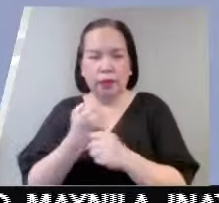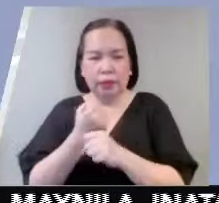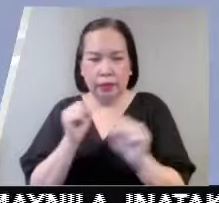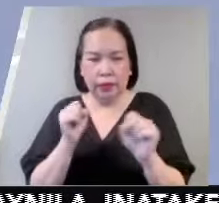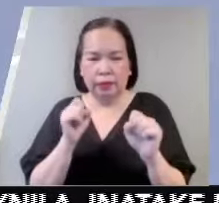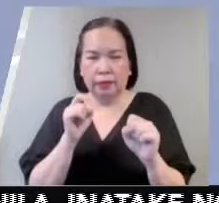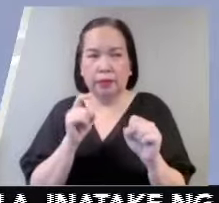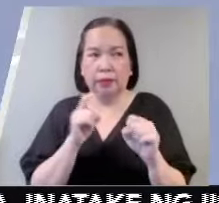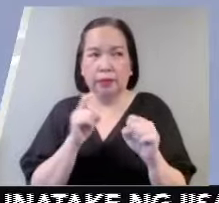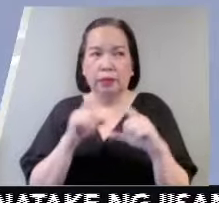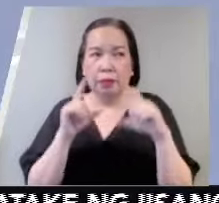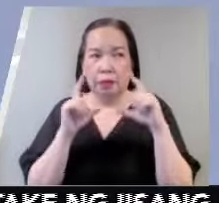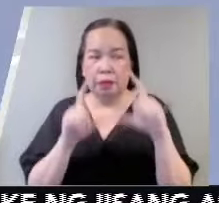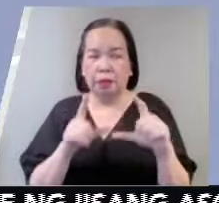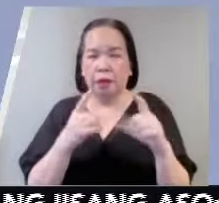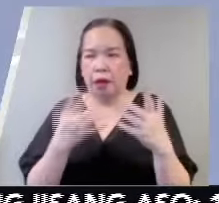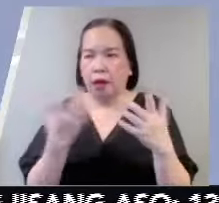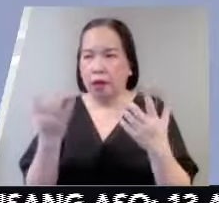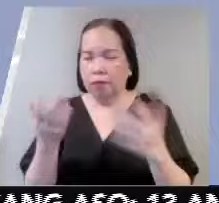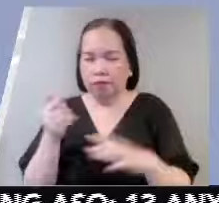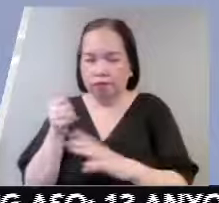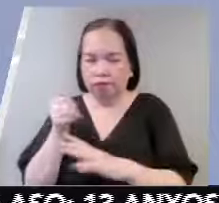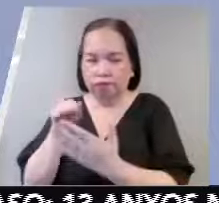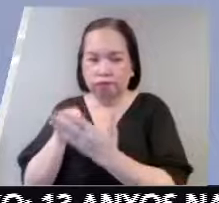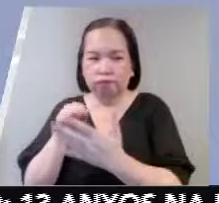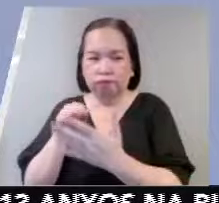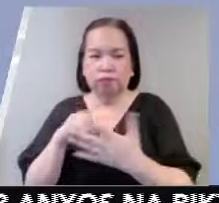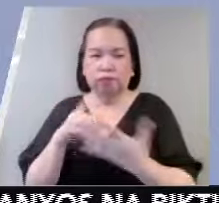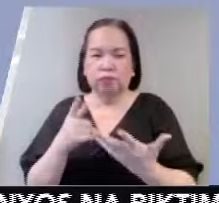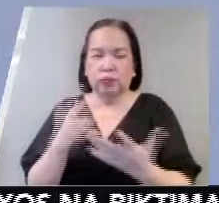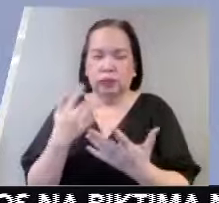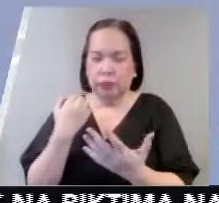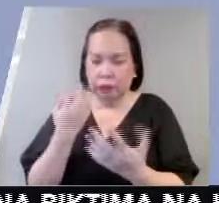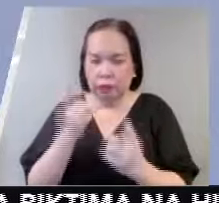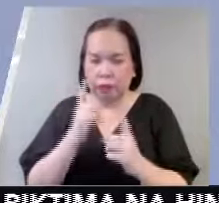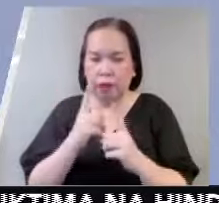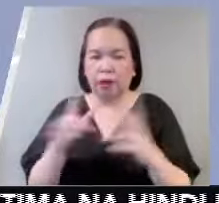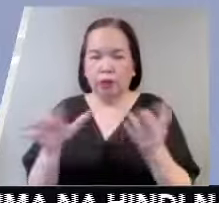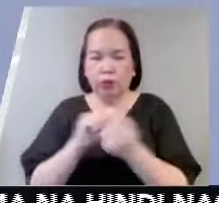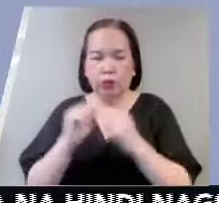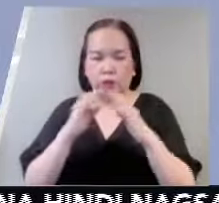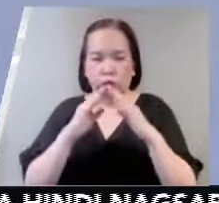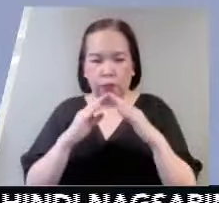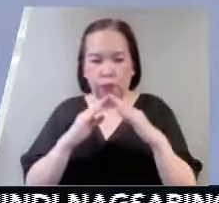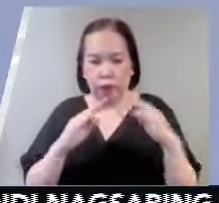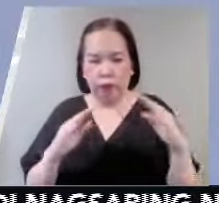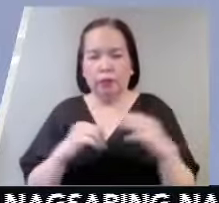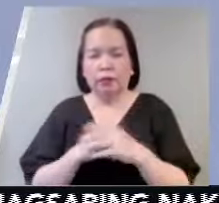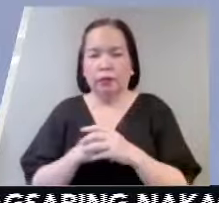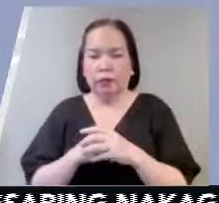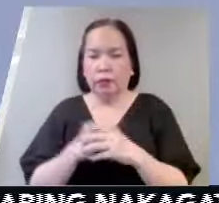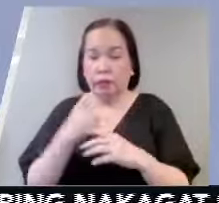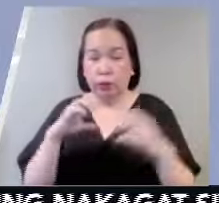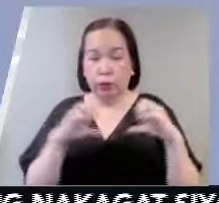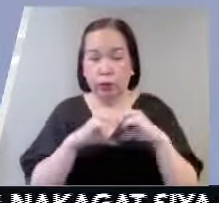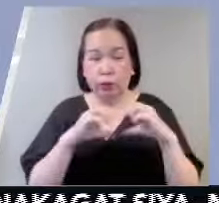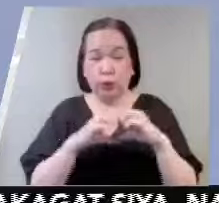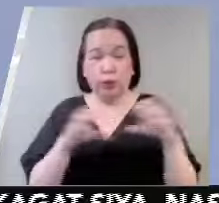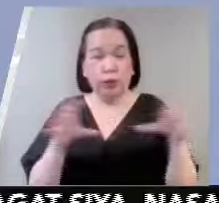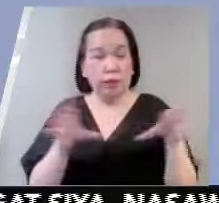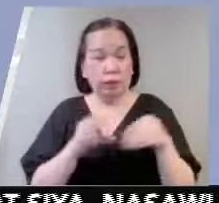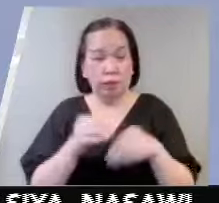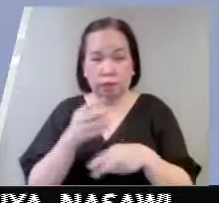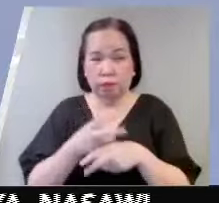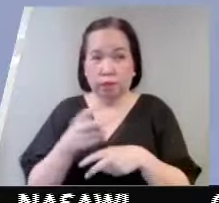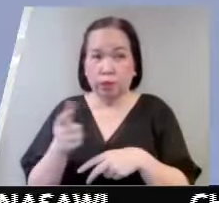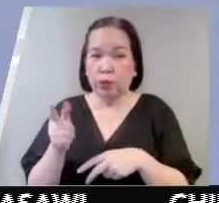siya ng multiple injury, homicide at damage to property. Para sa GMA Integrated News, John Consulta, nakatutok